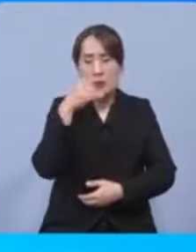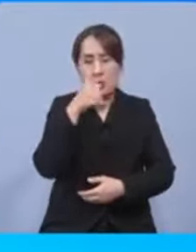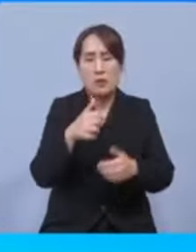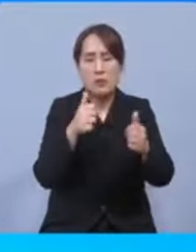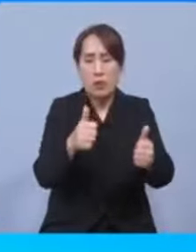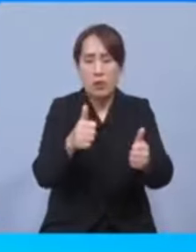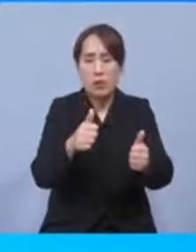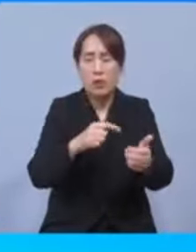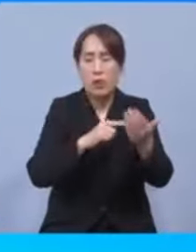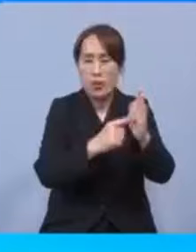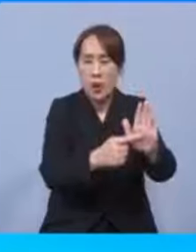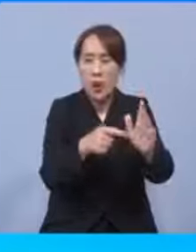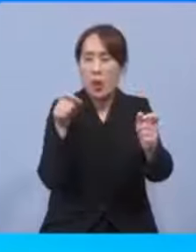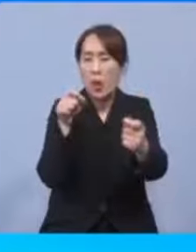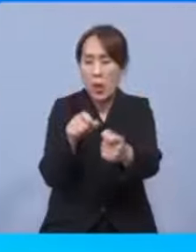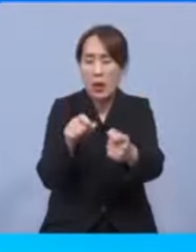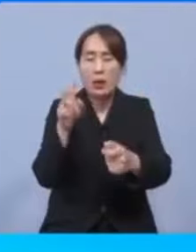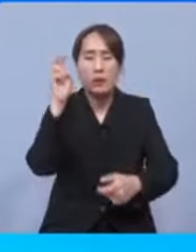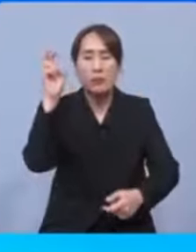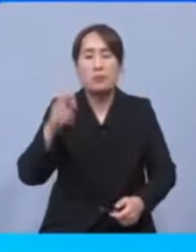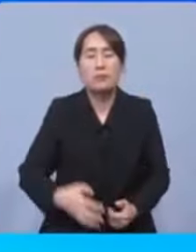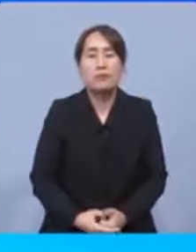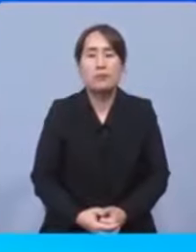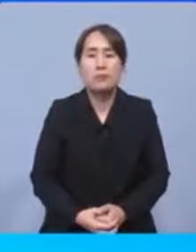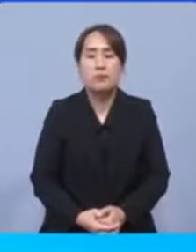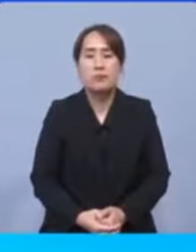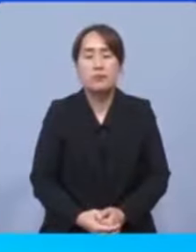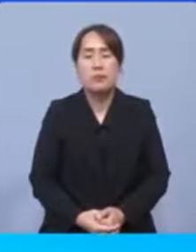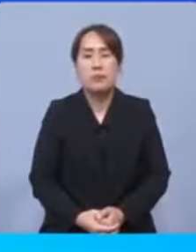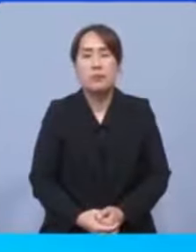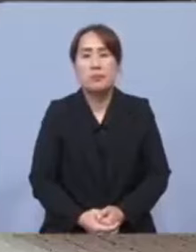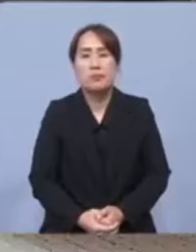판단이 곧 나올 예정입니다 송근섭 기자가 보도합니다